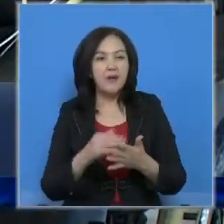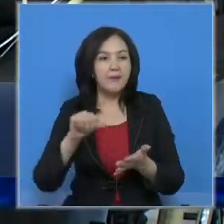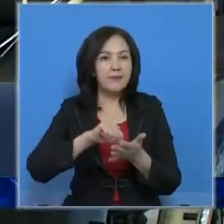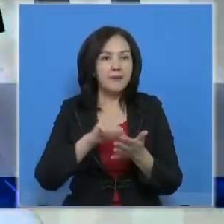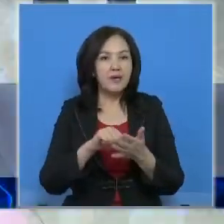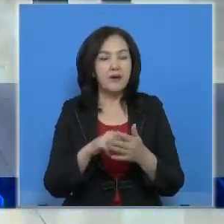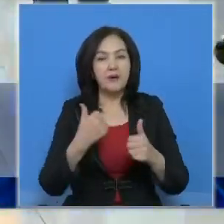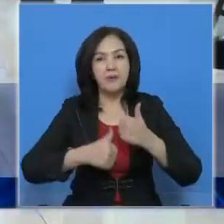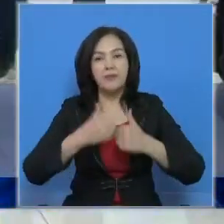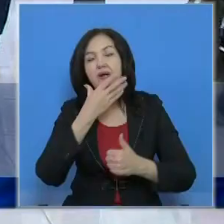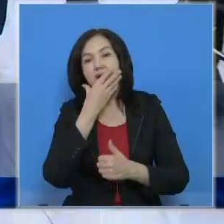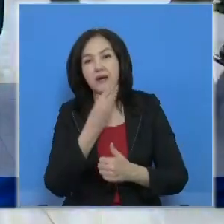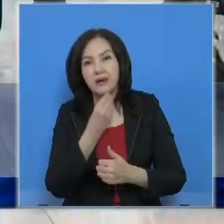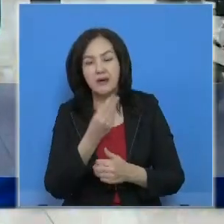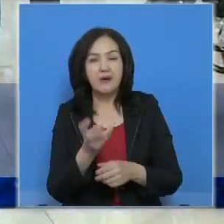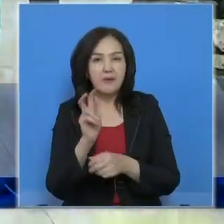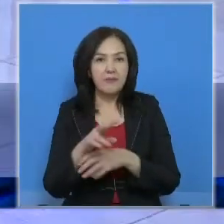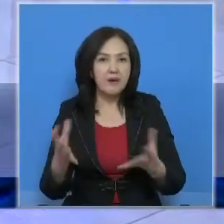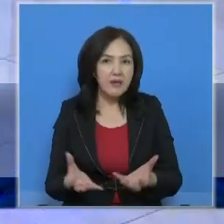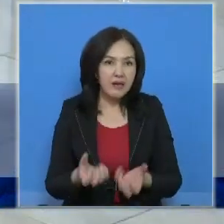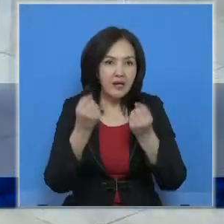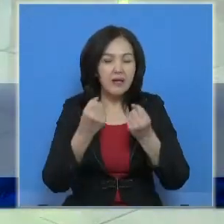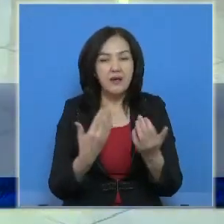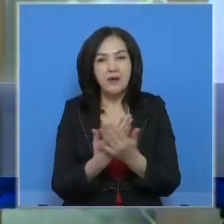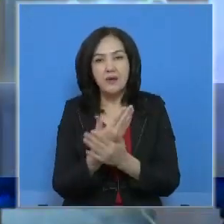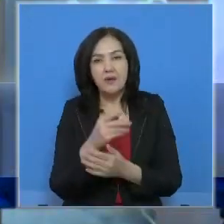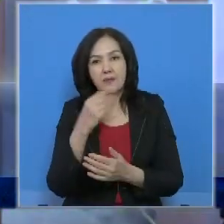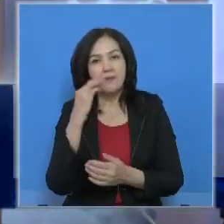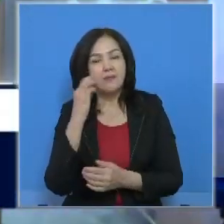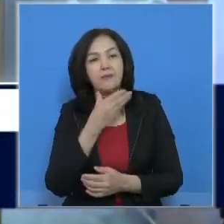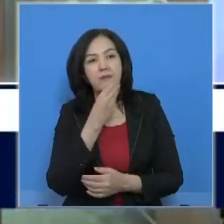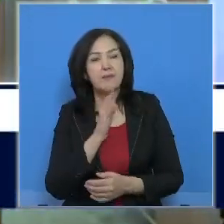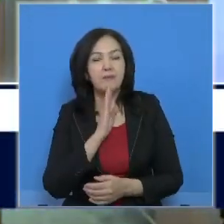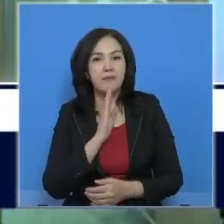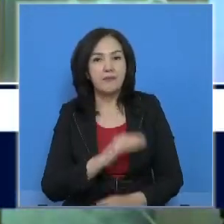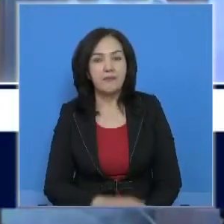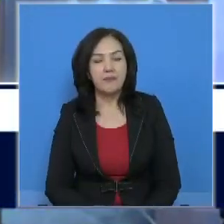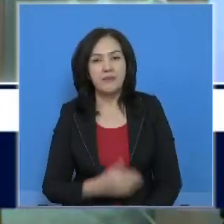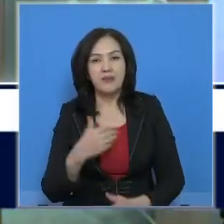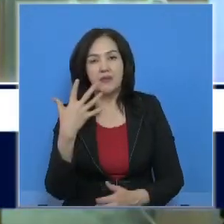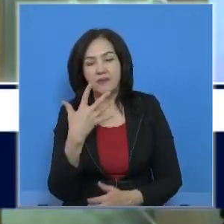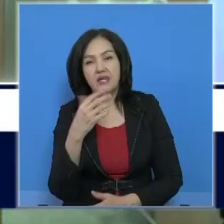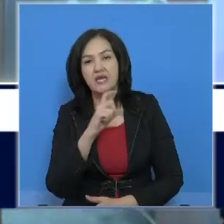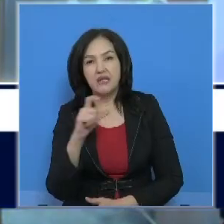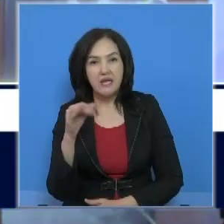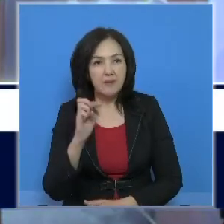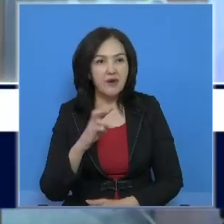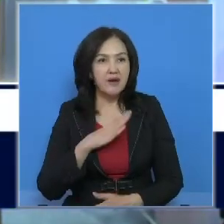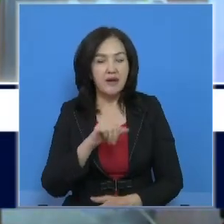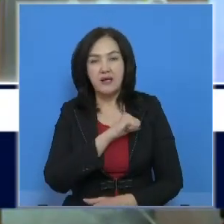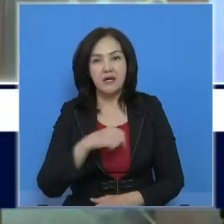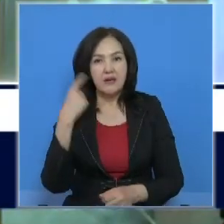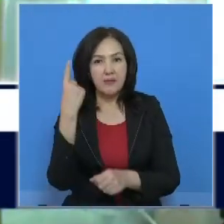участницы первого конкурса красоты пришли поддержать новых моделей. Конкурс у нас состоит из 5 этапов.